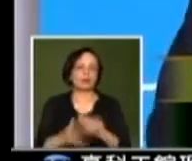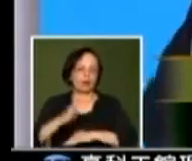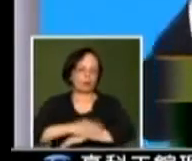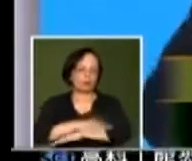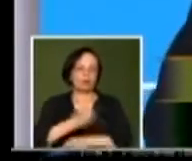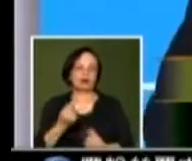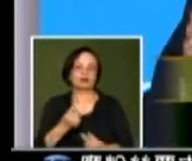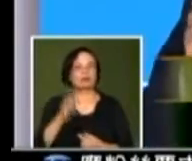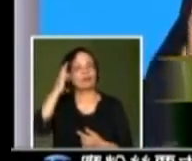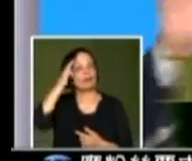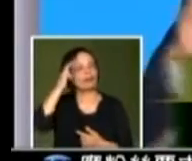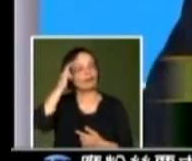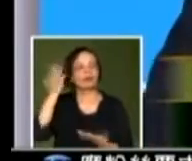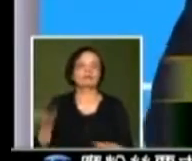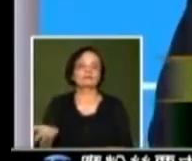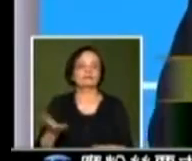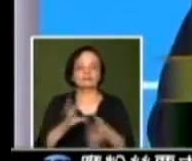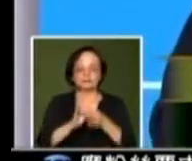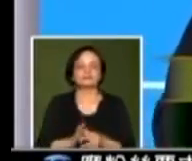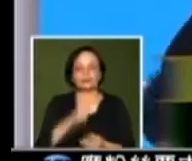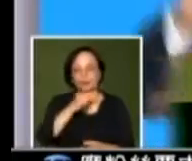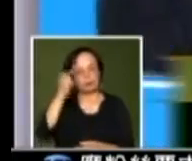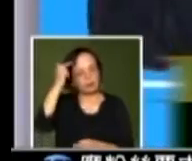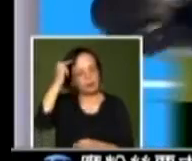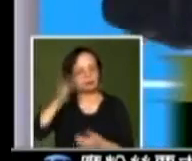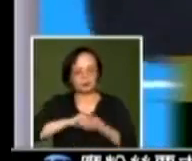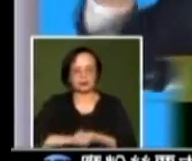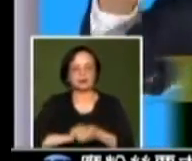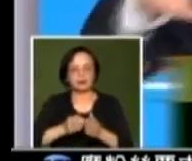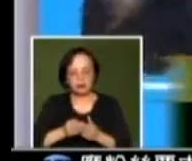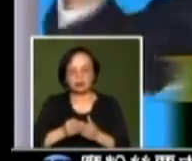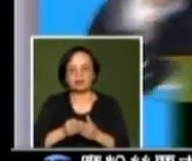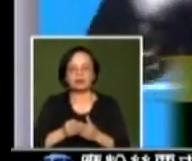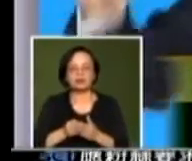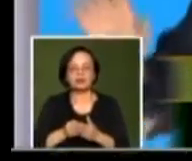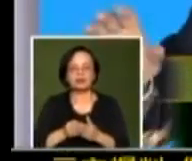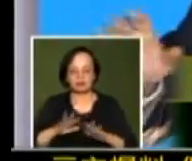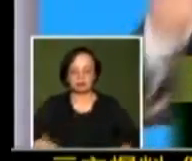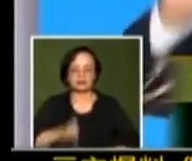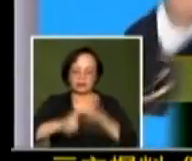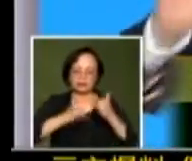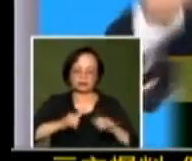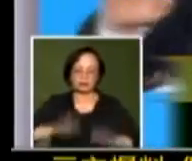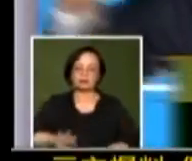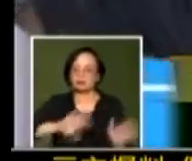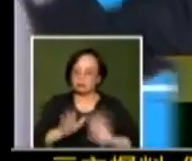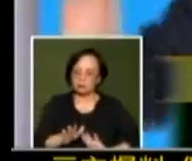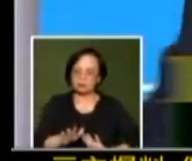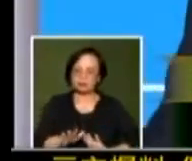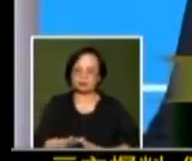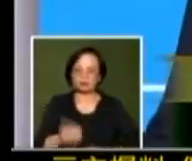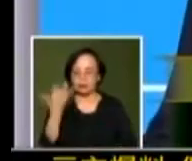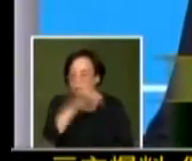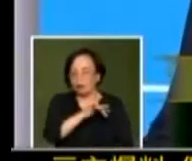在野党，我想真要紧，你若爱顾着现状，但你嘛爱顾着这个大的恁将来，你若无注意啊，我马上叫我一步一